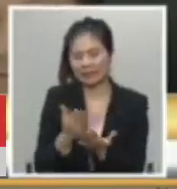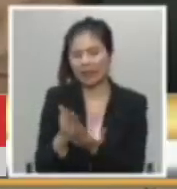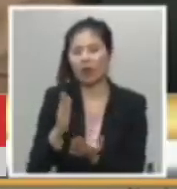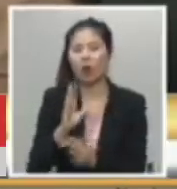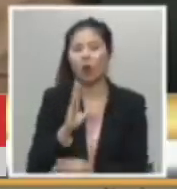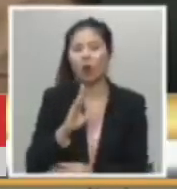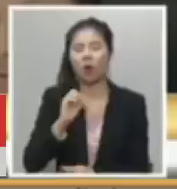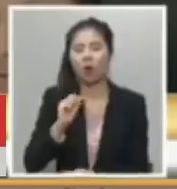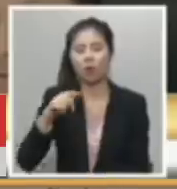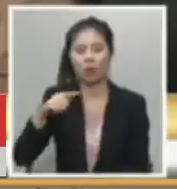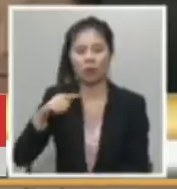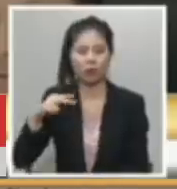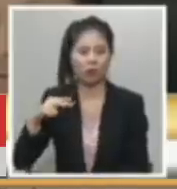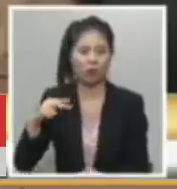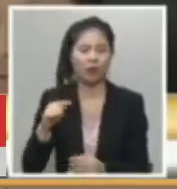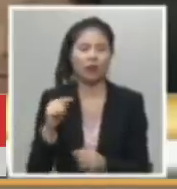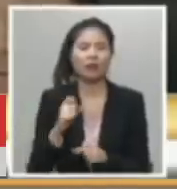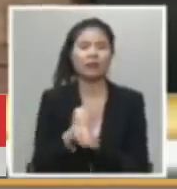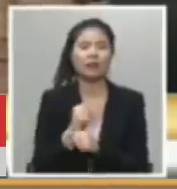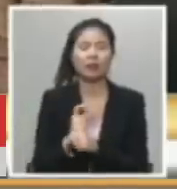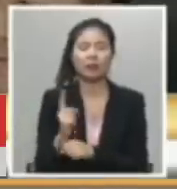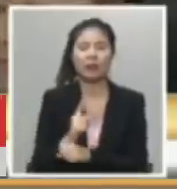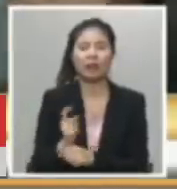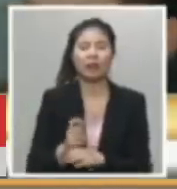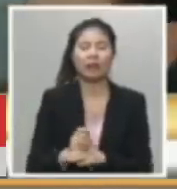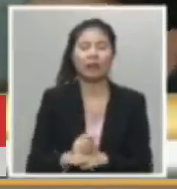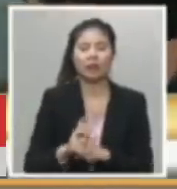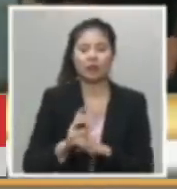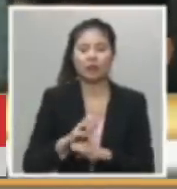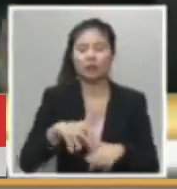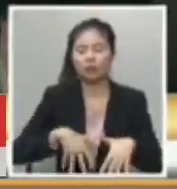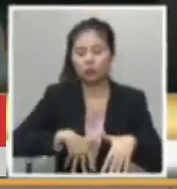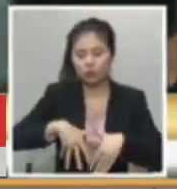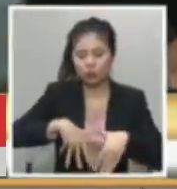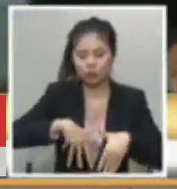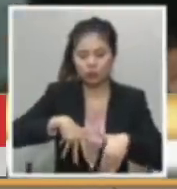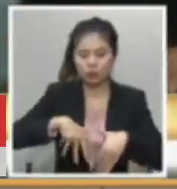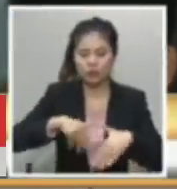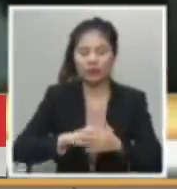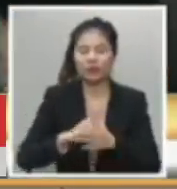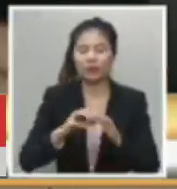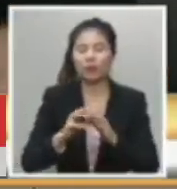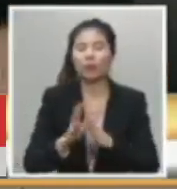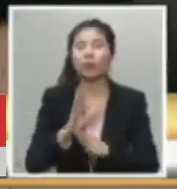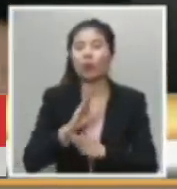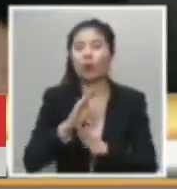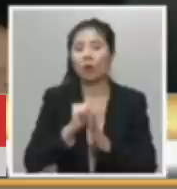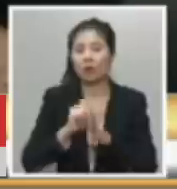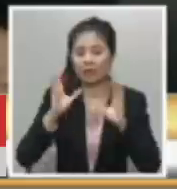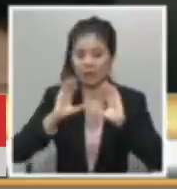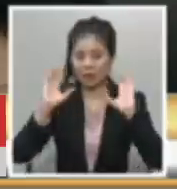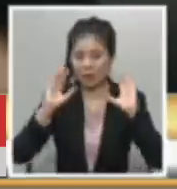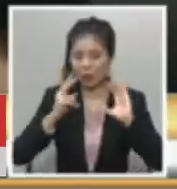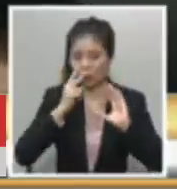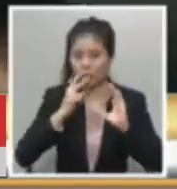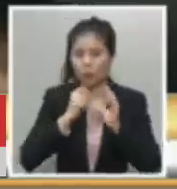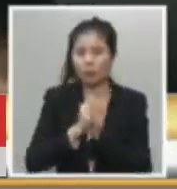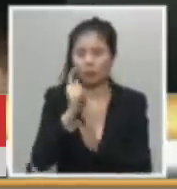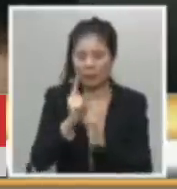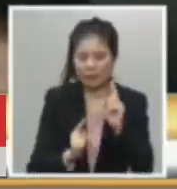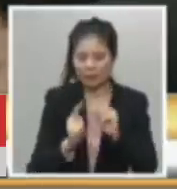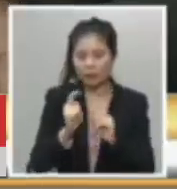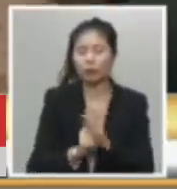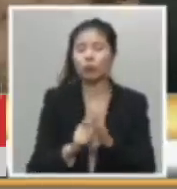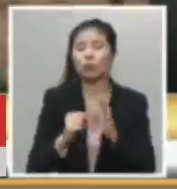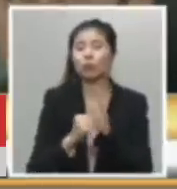ได้ของรัฐบาลของท้องถิ่นต่อรายได้สุทธิของรัฐบาลดูสูงขึ้นครับเช่นเอาโครง